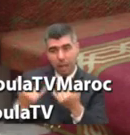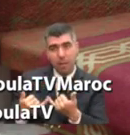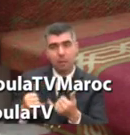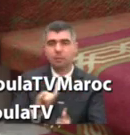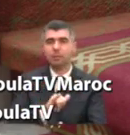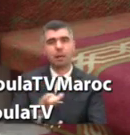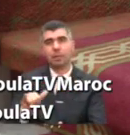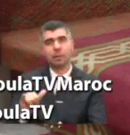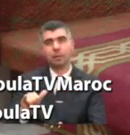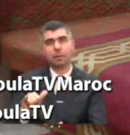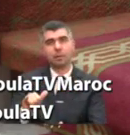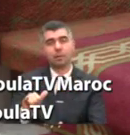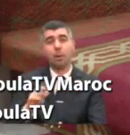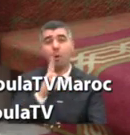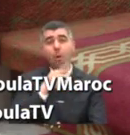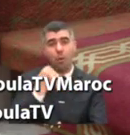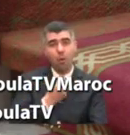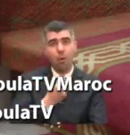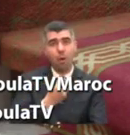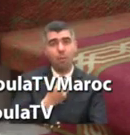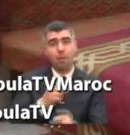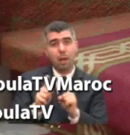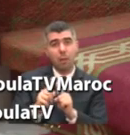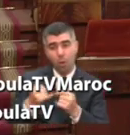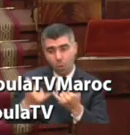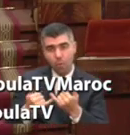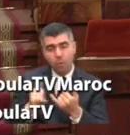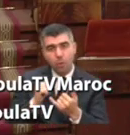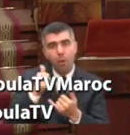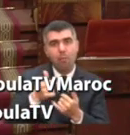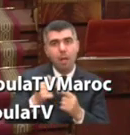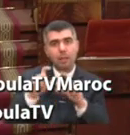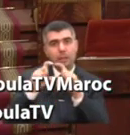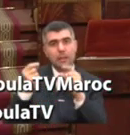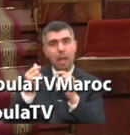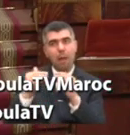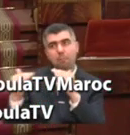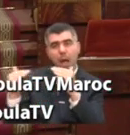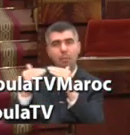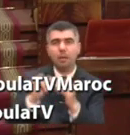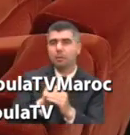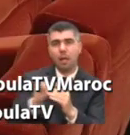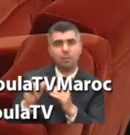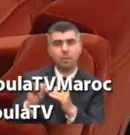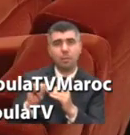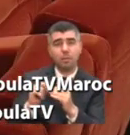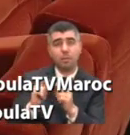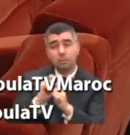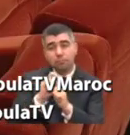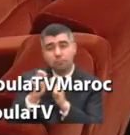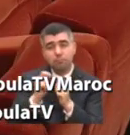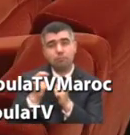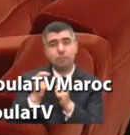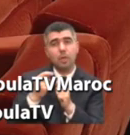زعما هادشي صافي، الحكومة بين عشية وضحاها راه كاين تخطيط، كاين أمور اللي خاص تعرف التوجه فين غادي في